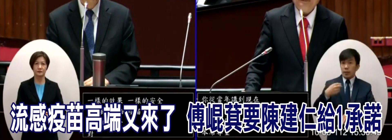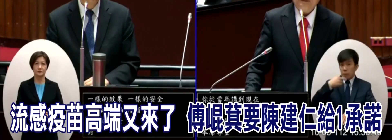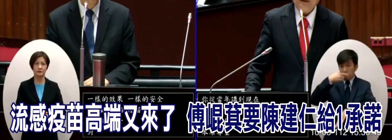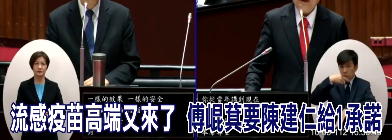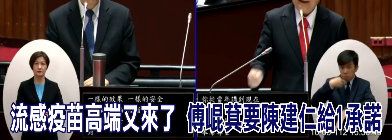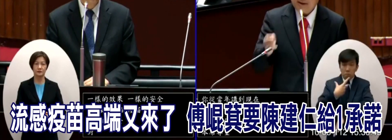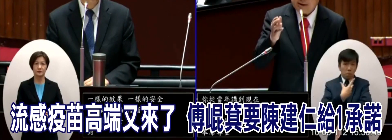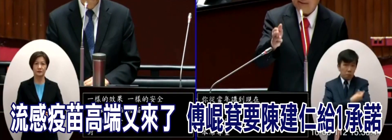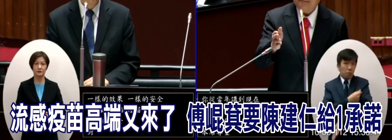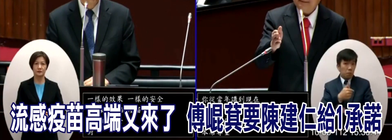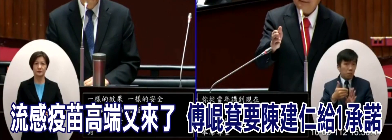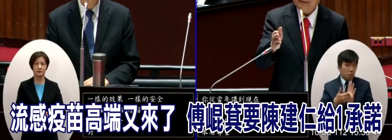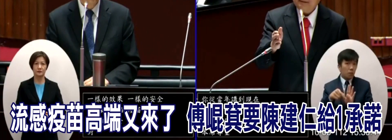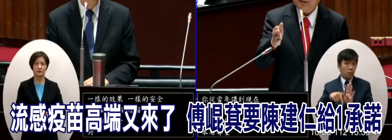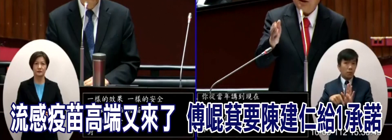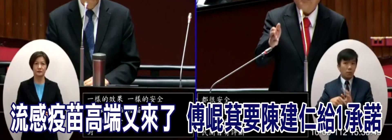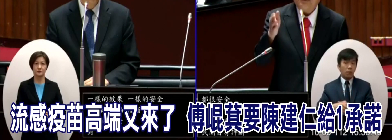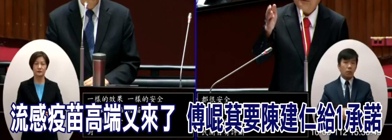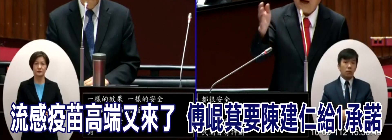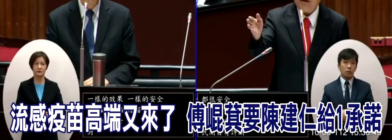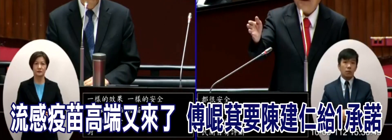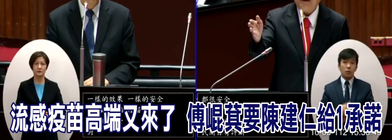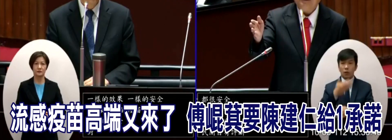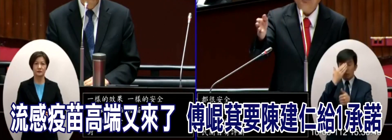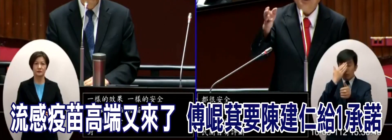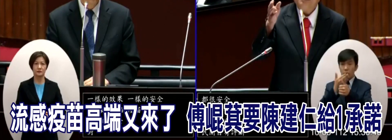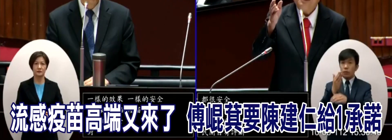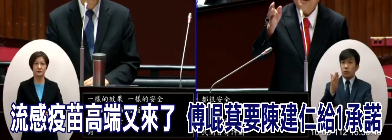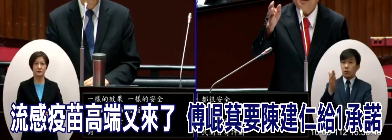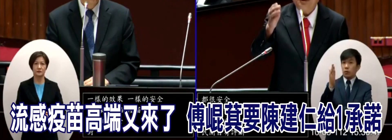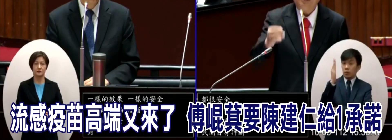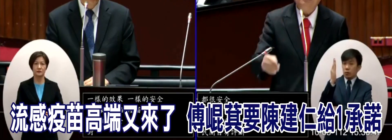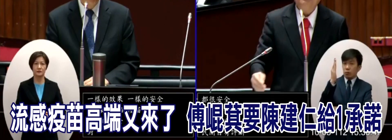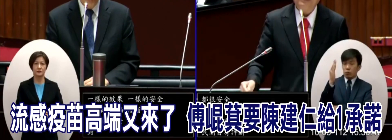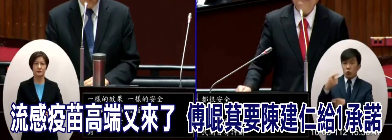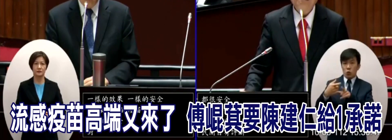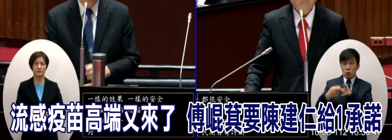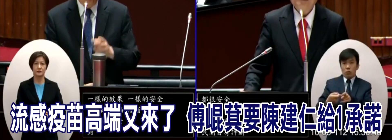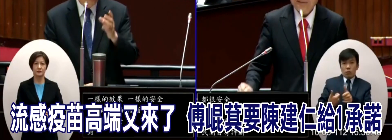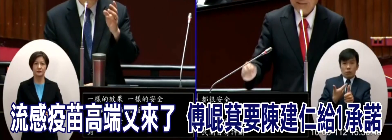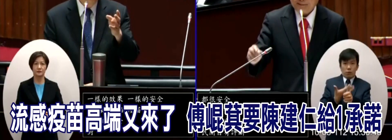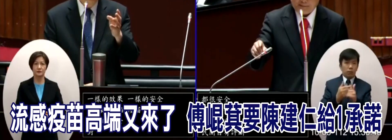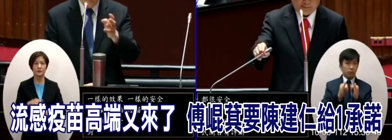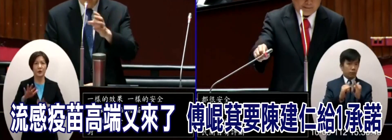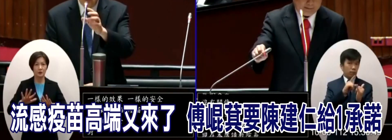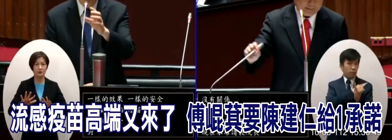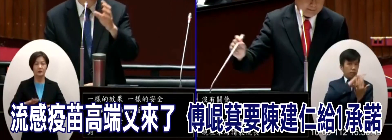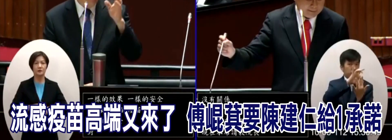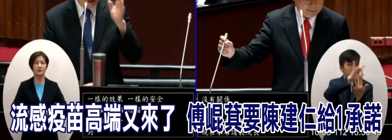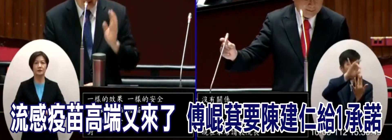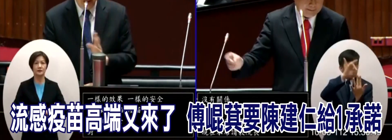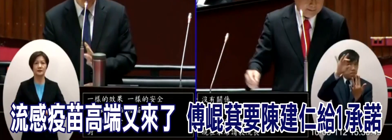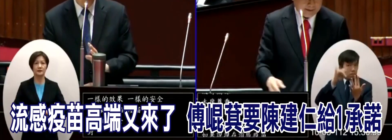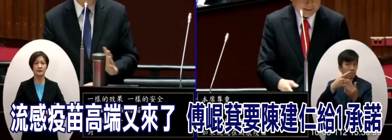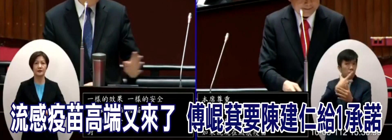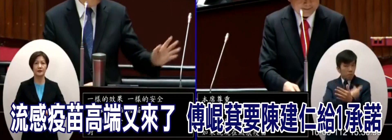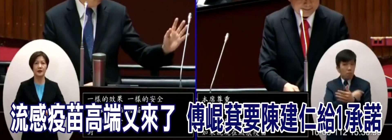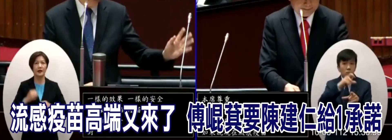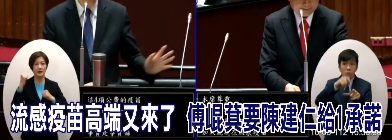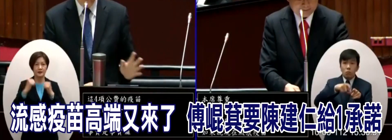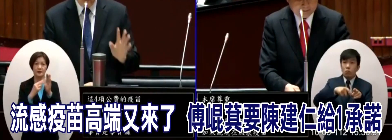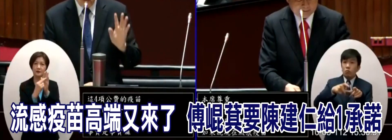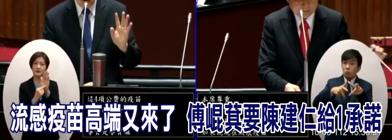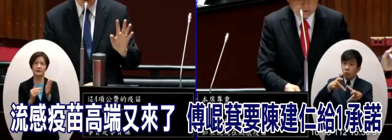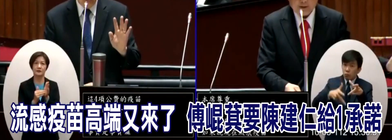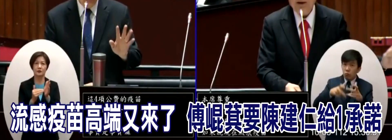是可以请政府开放，由人民自己选择品牌？ 我今天就已经讲得很清楚，